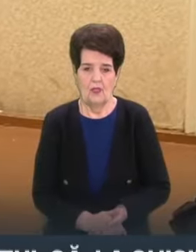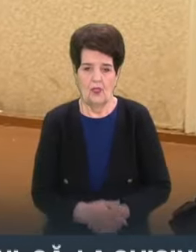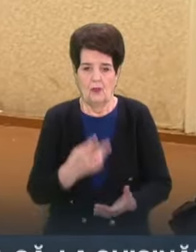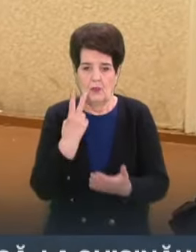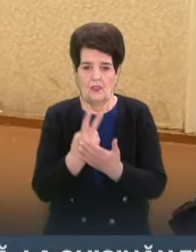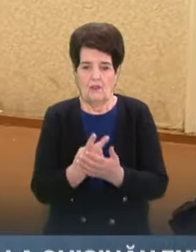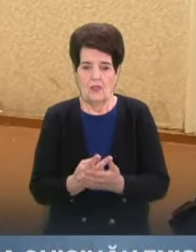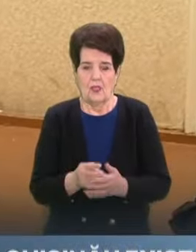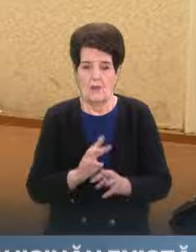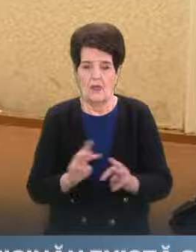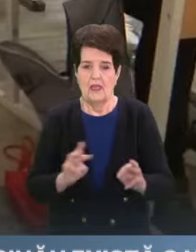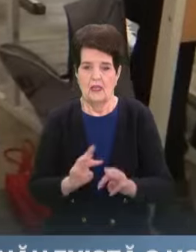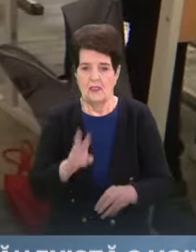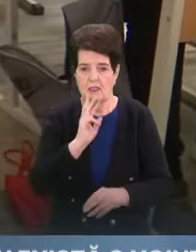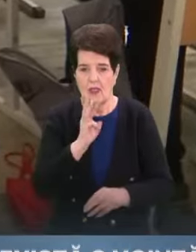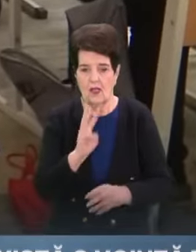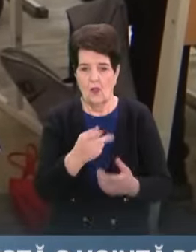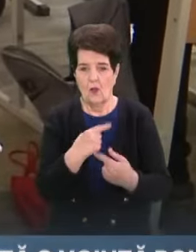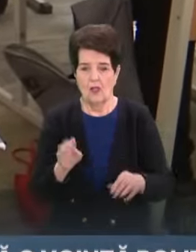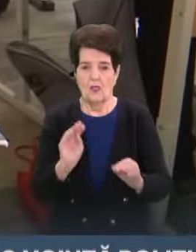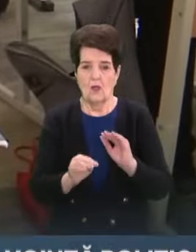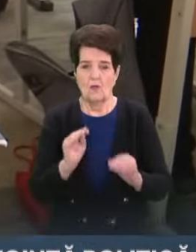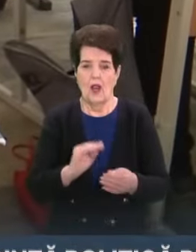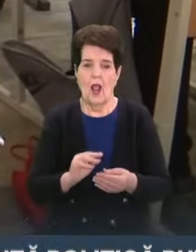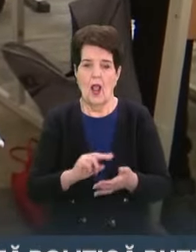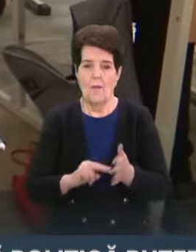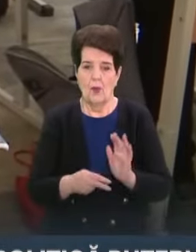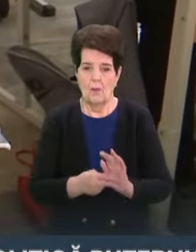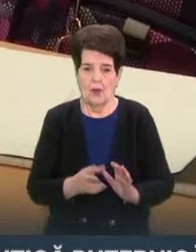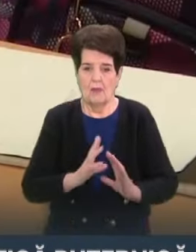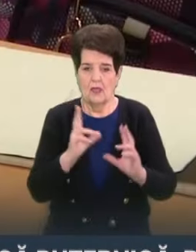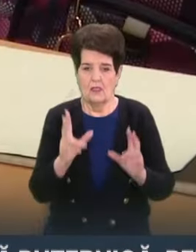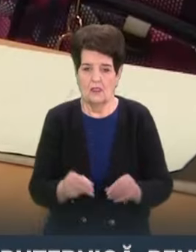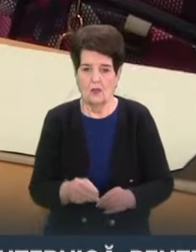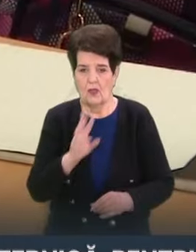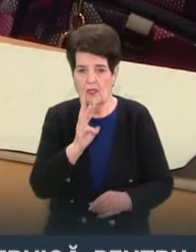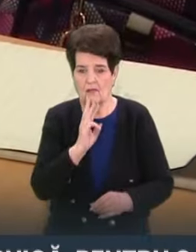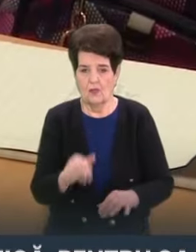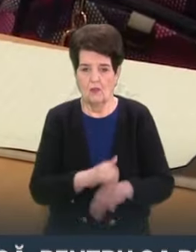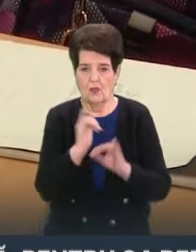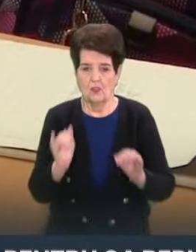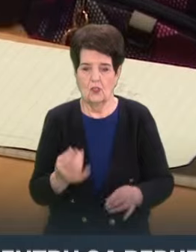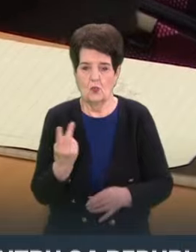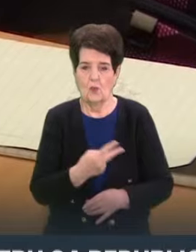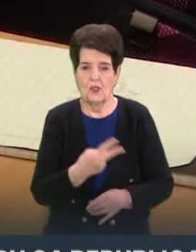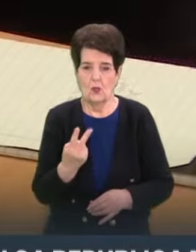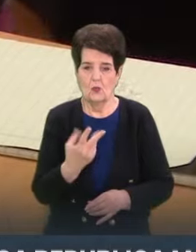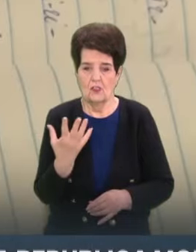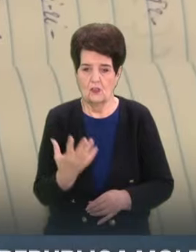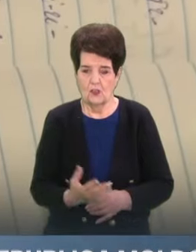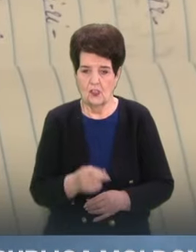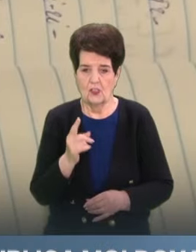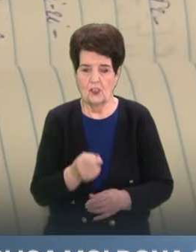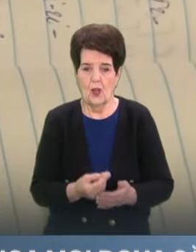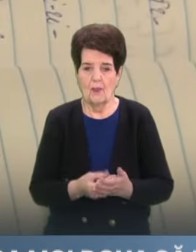Potrivit ministrului, salariul ar fi o altă componentă a problemei. Perciun a dat asigurări că leforile vor crește către anul 2025, fără a